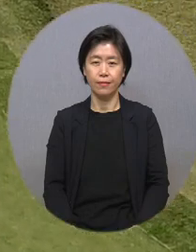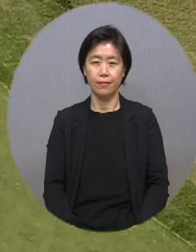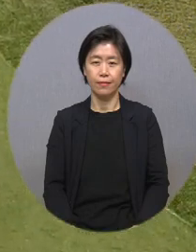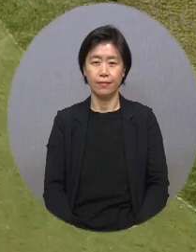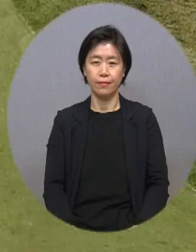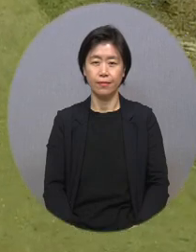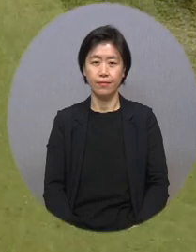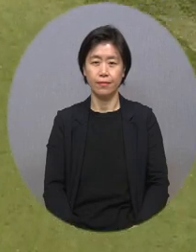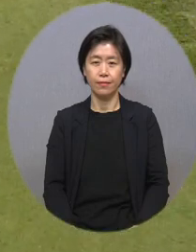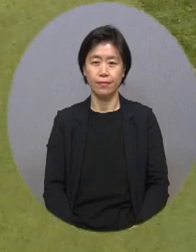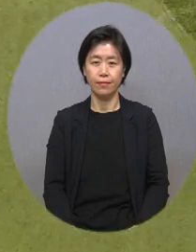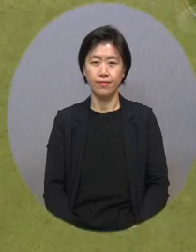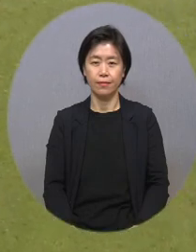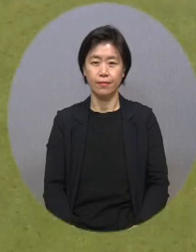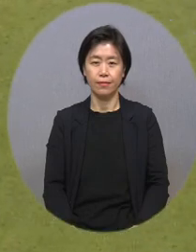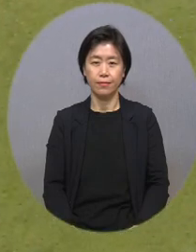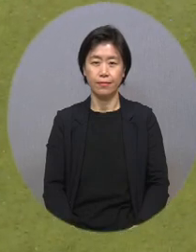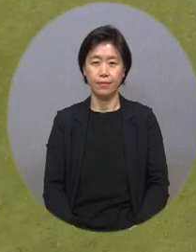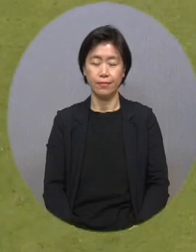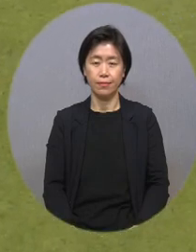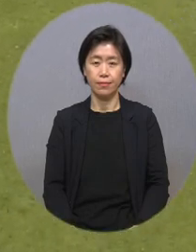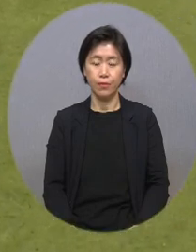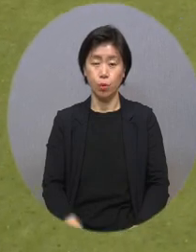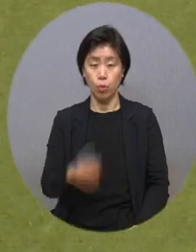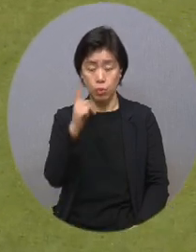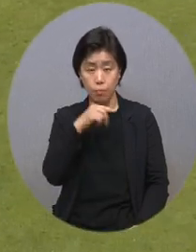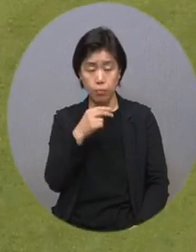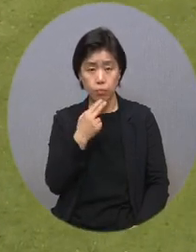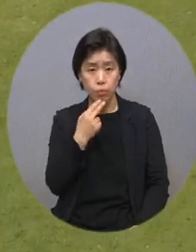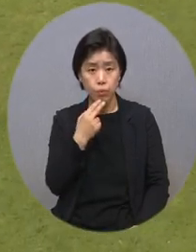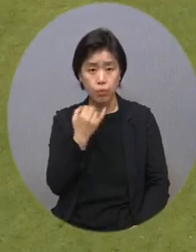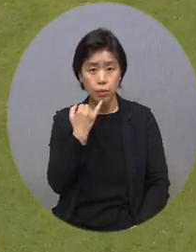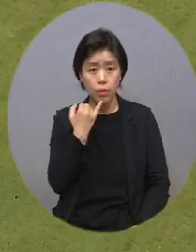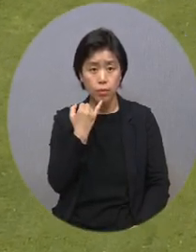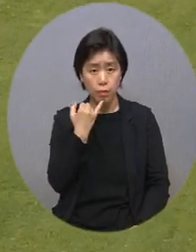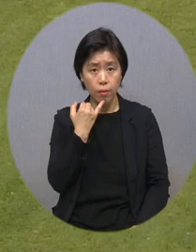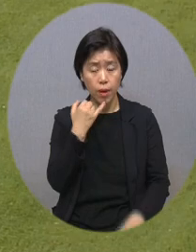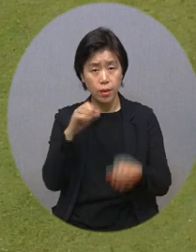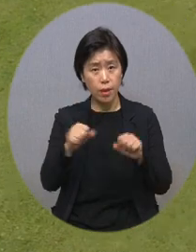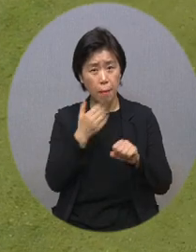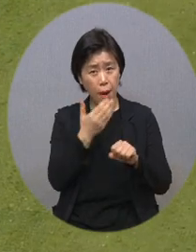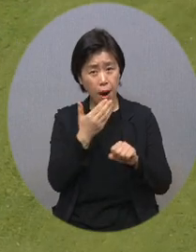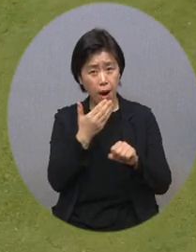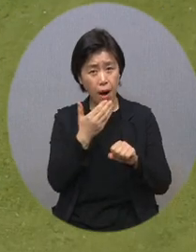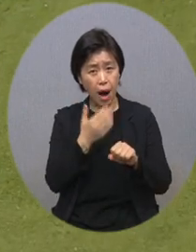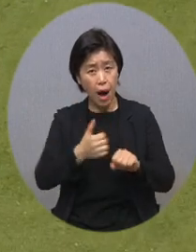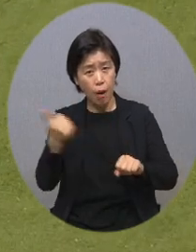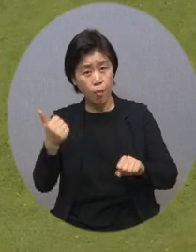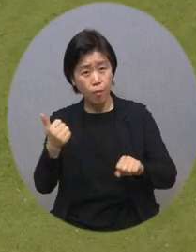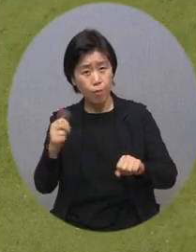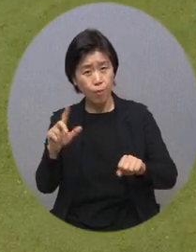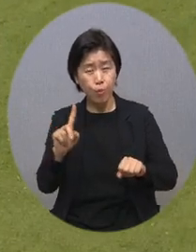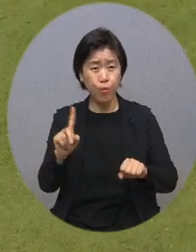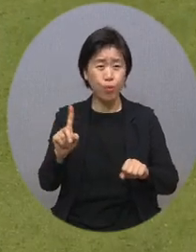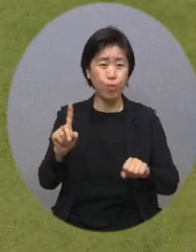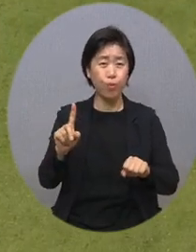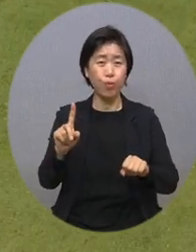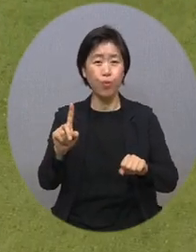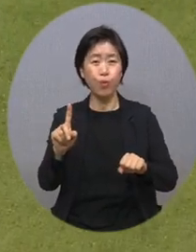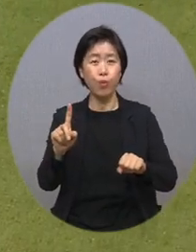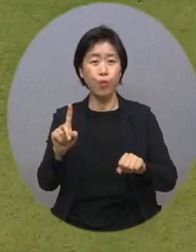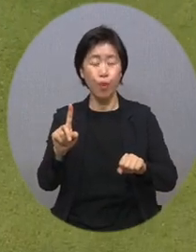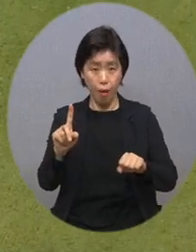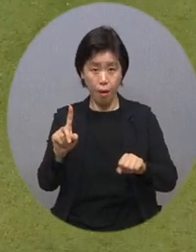대박. 우와! 나쁘지 않아. 오, 나이스 아웃. 내려오면 설마 이거 탄다고? 오, 내려오면 오, 탄다고?